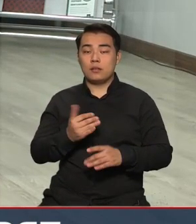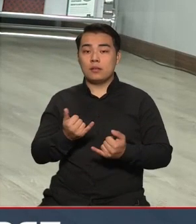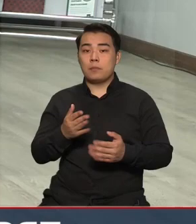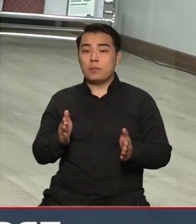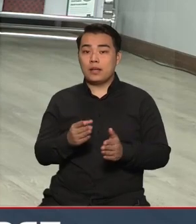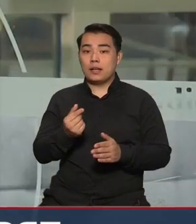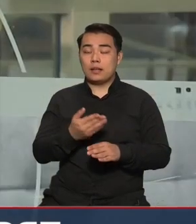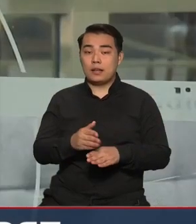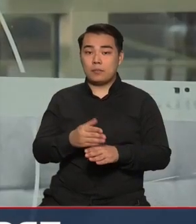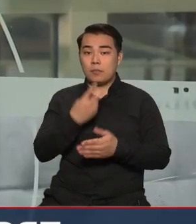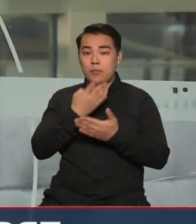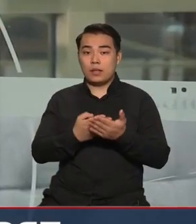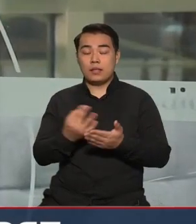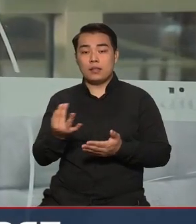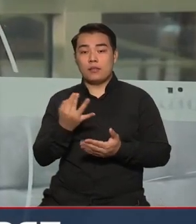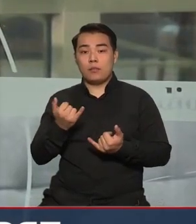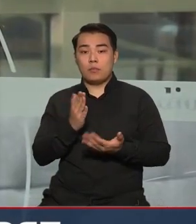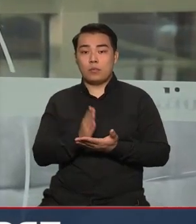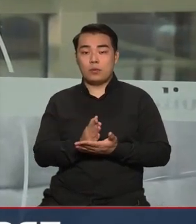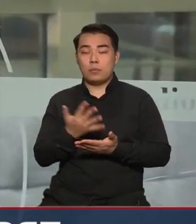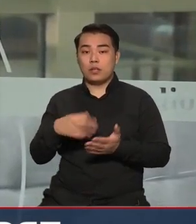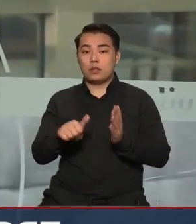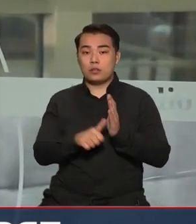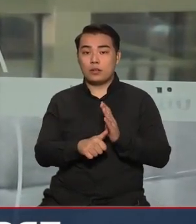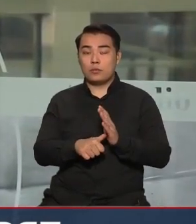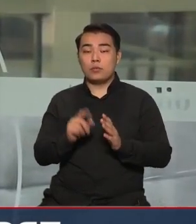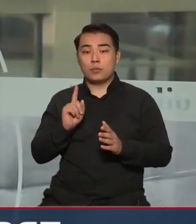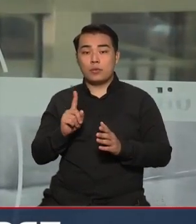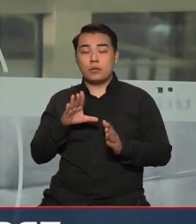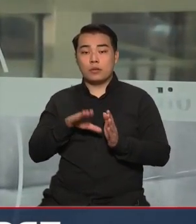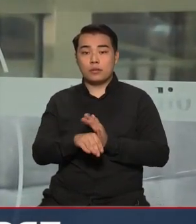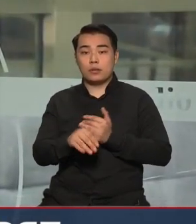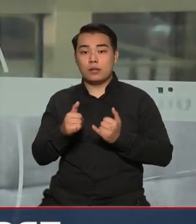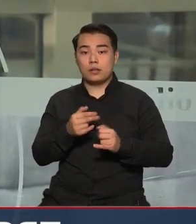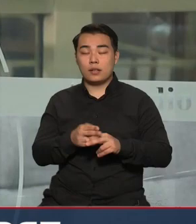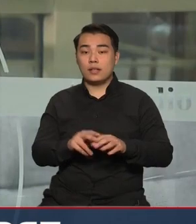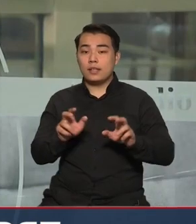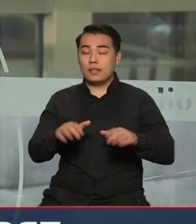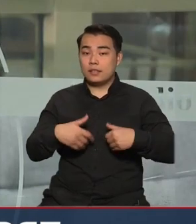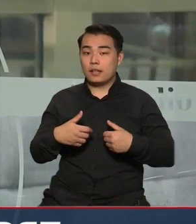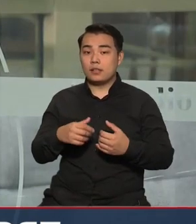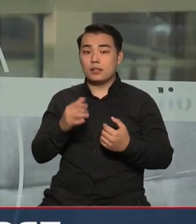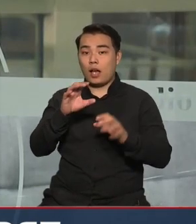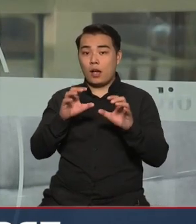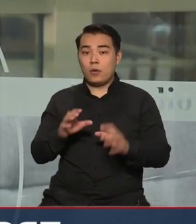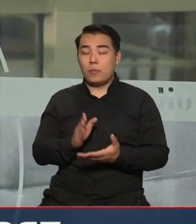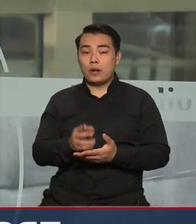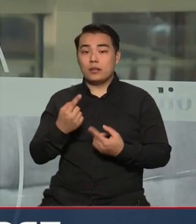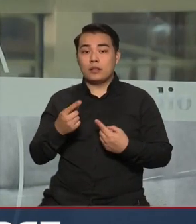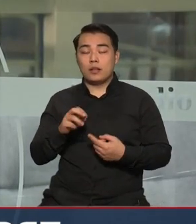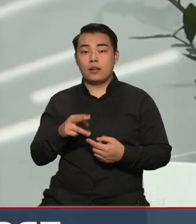которая кредитует, интересен кредитовать под 56%. При этом есть еще изъятие из закона для